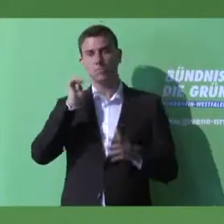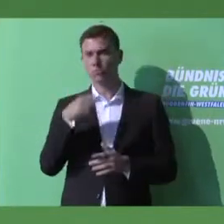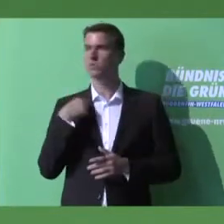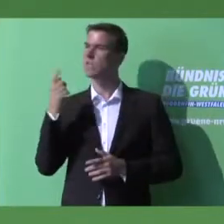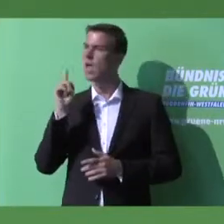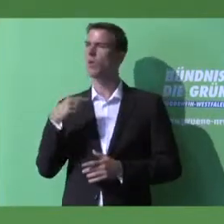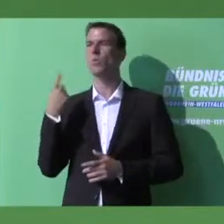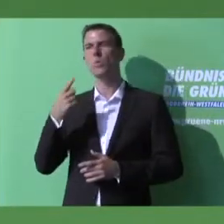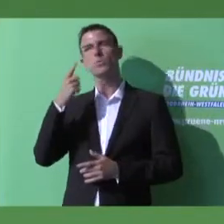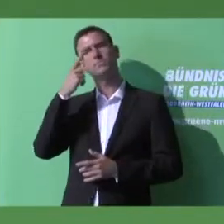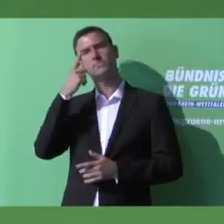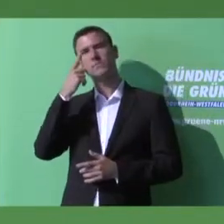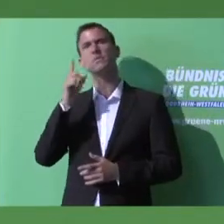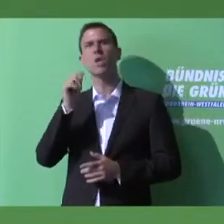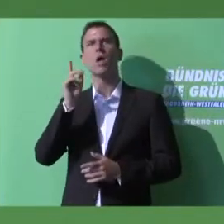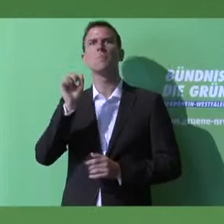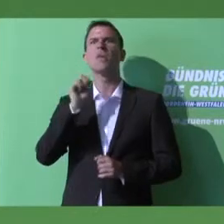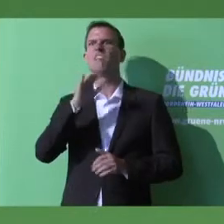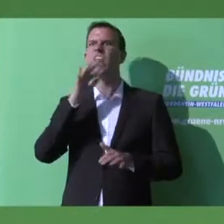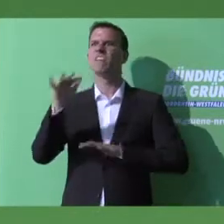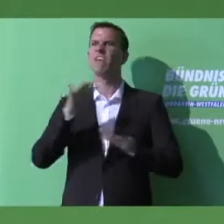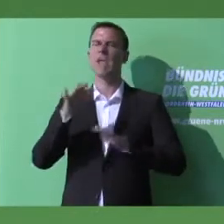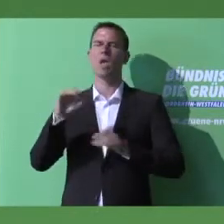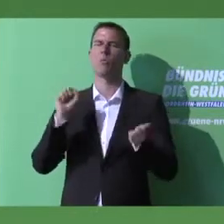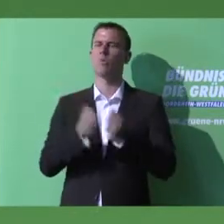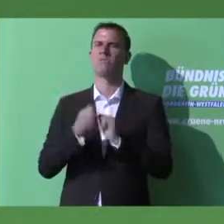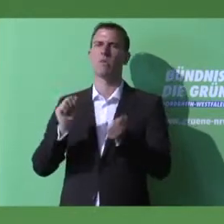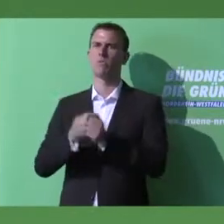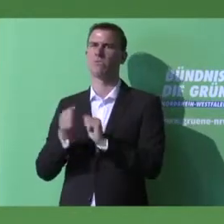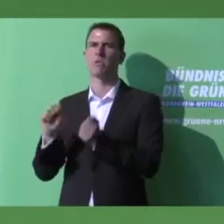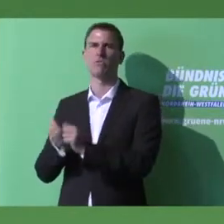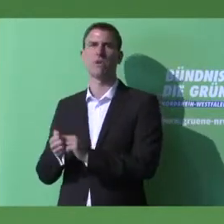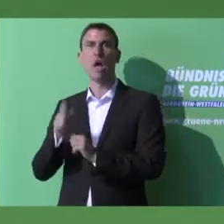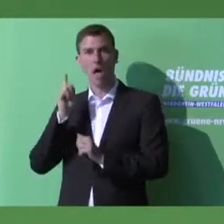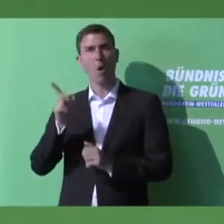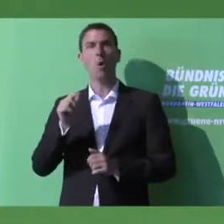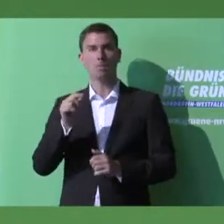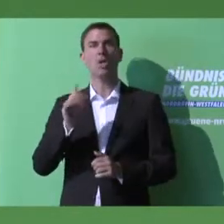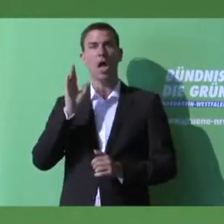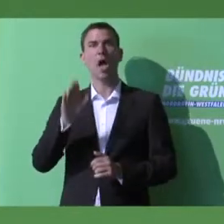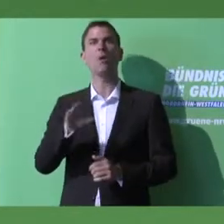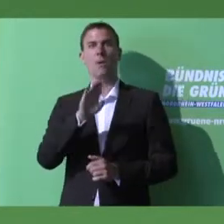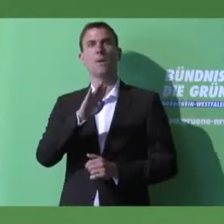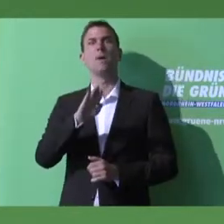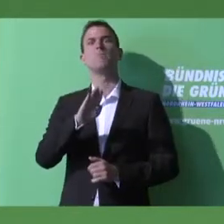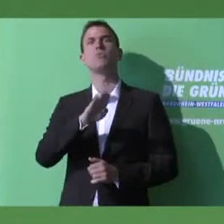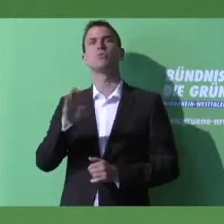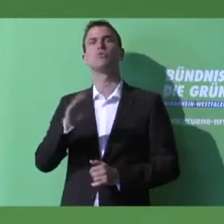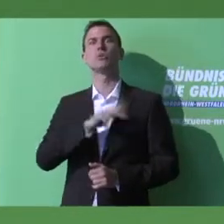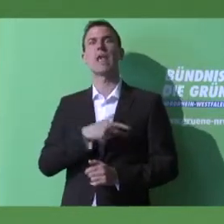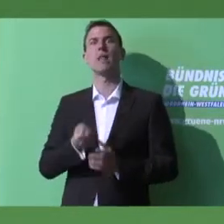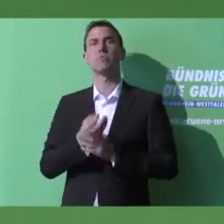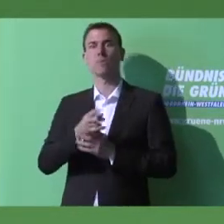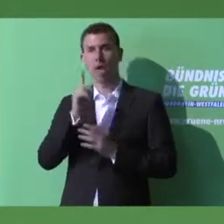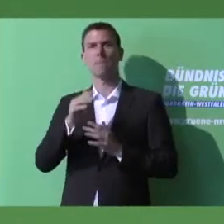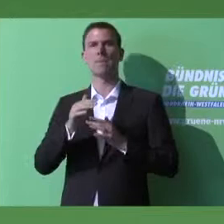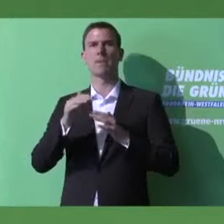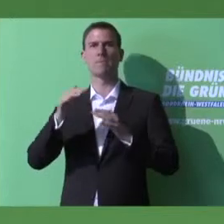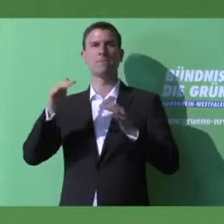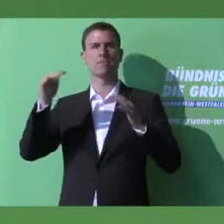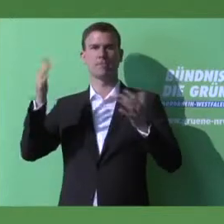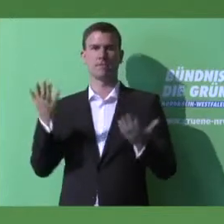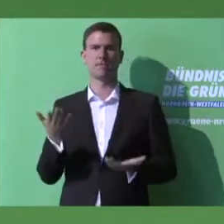dass es möglichst viele Verkehrsunfälle gibt. Das steigert auch das Bruttosozialprodukt. Und deswegen wollen wir